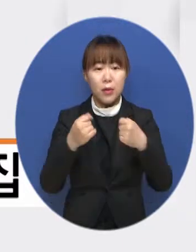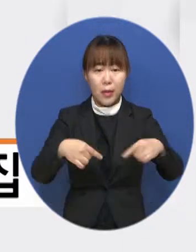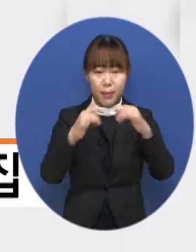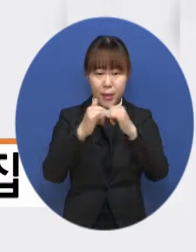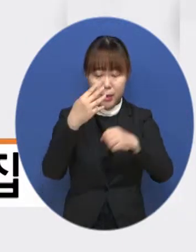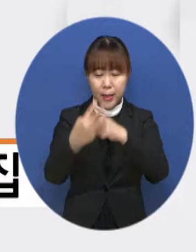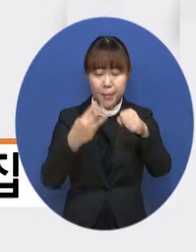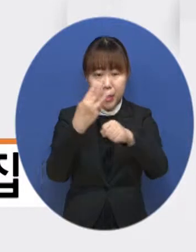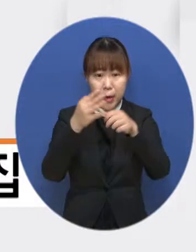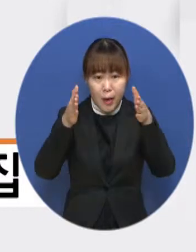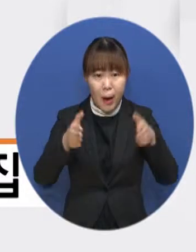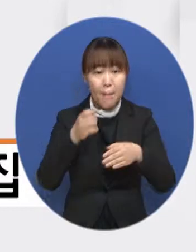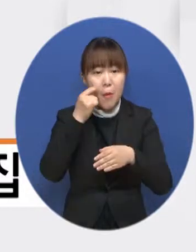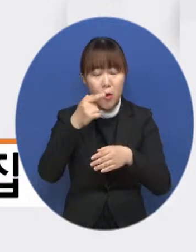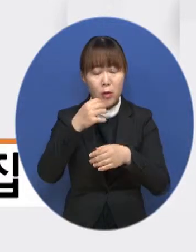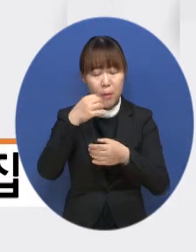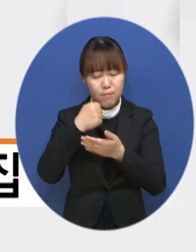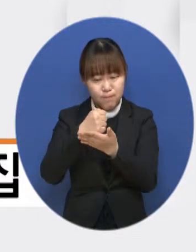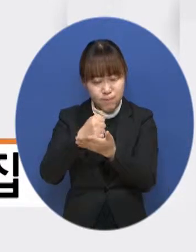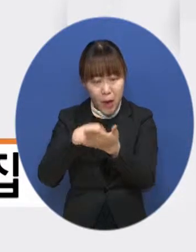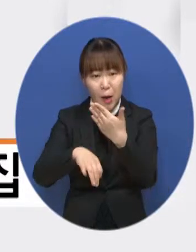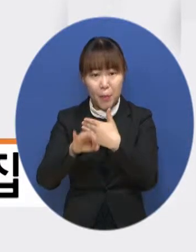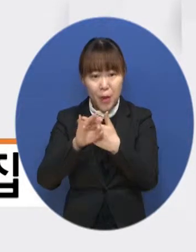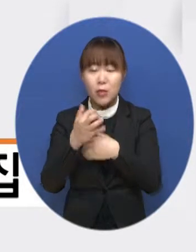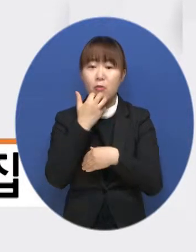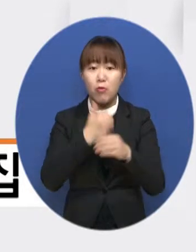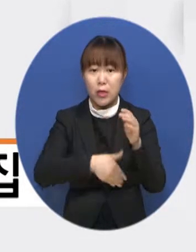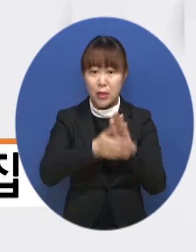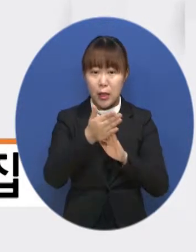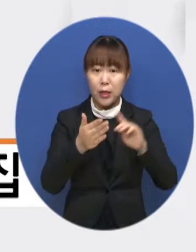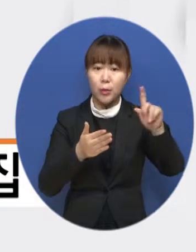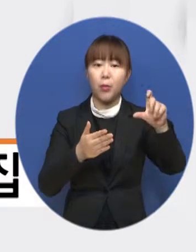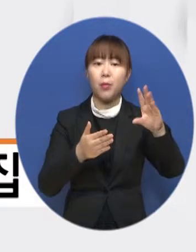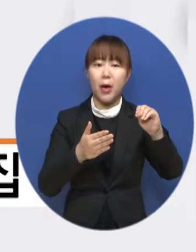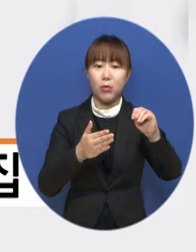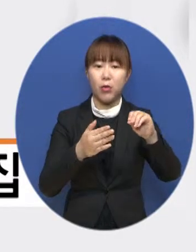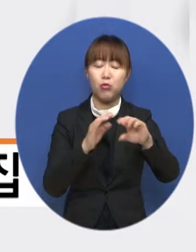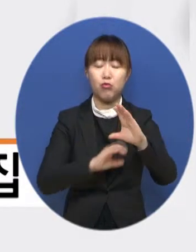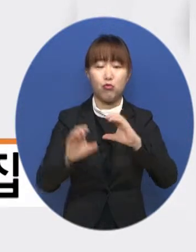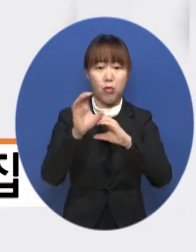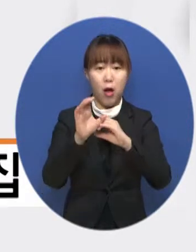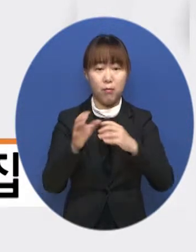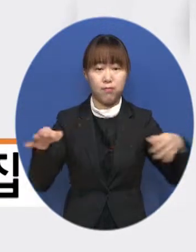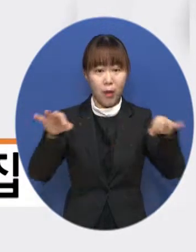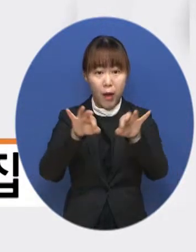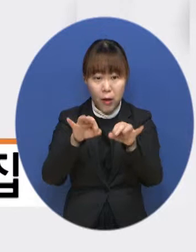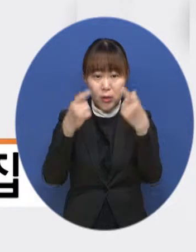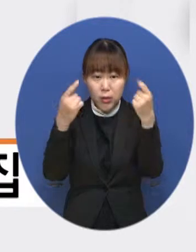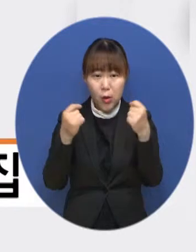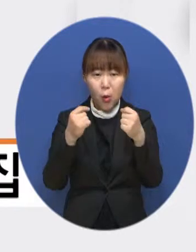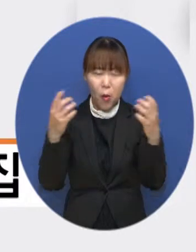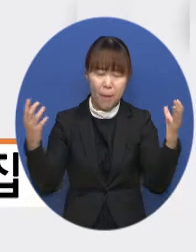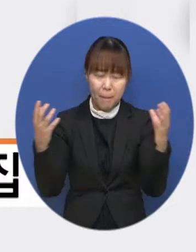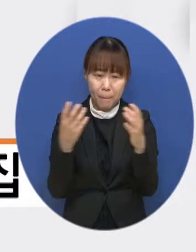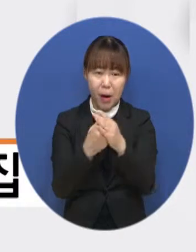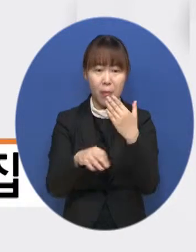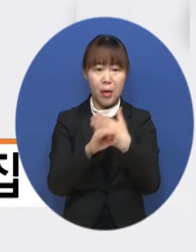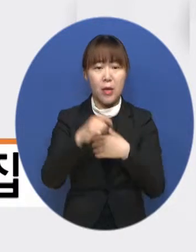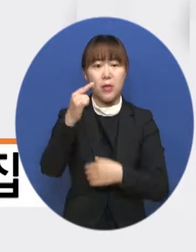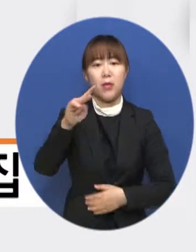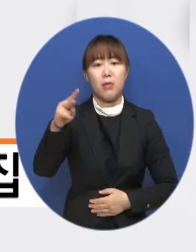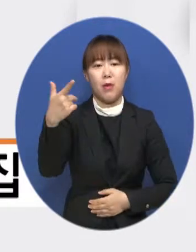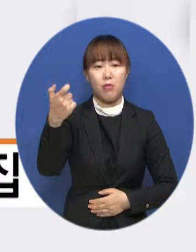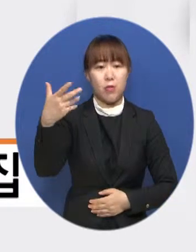3년간 매월 저축하면 서울시가 매월 15만원씩 추가 적립해주는 방식으로 만기 시 최대 1200